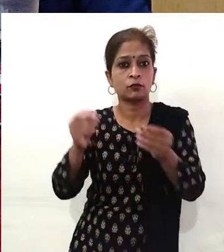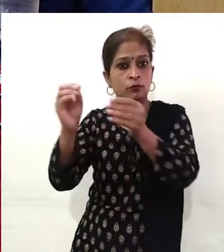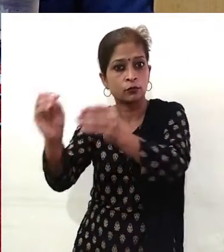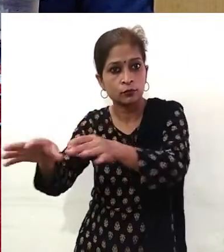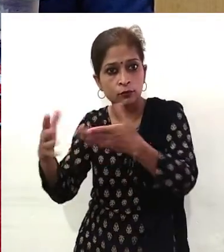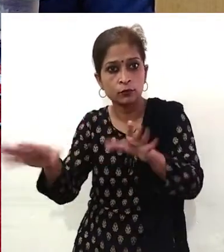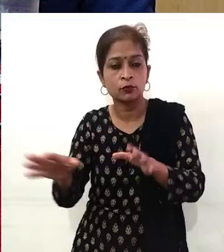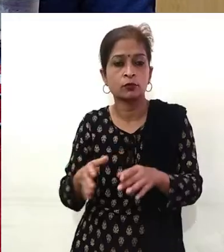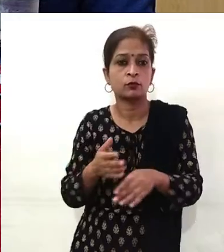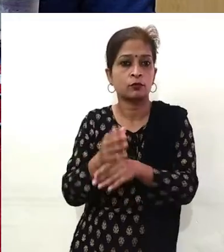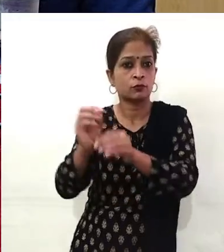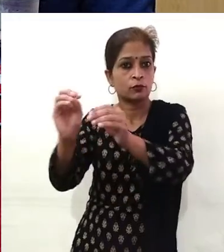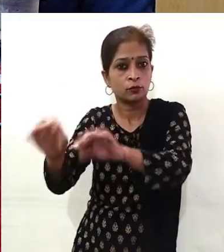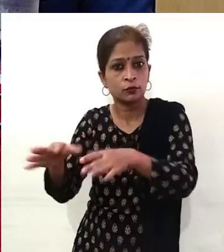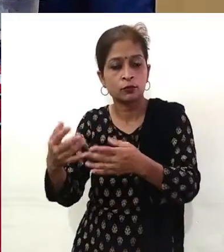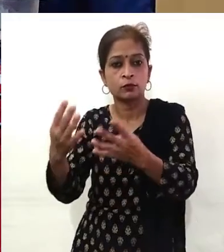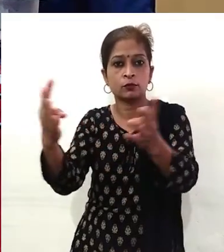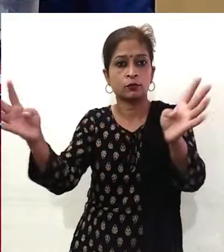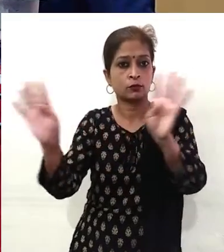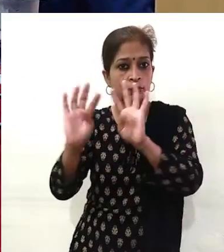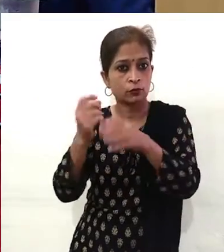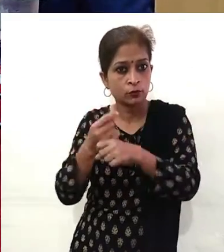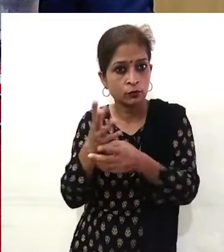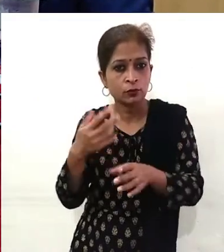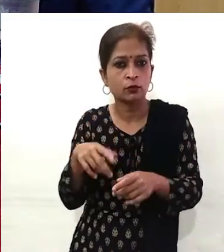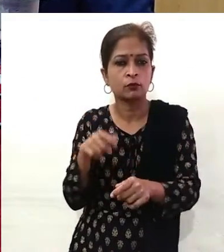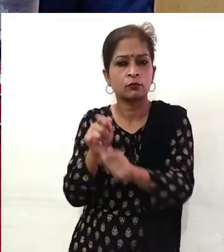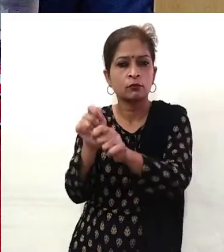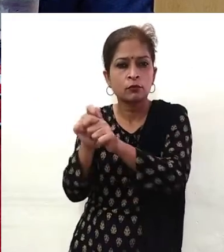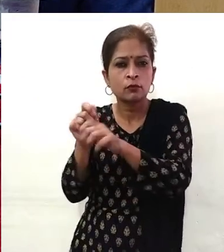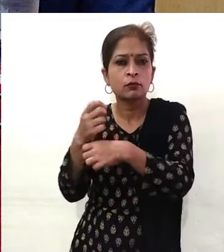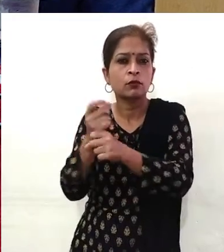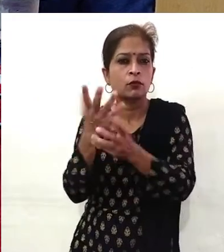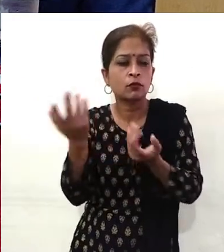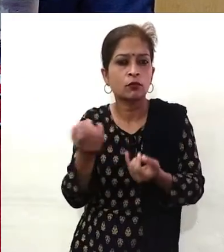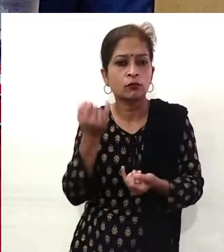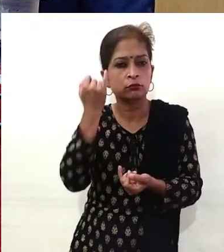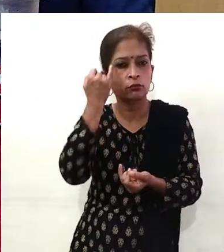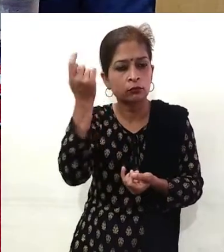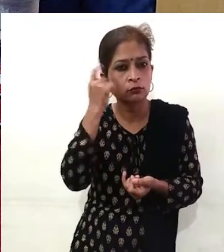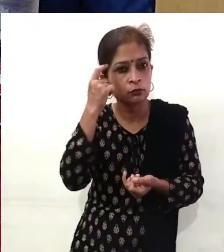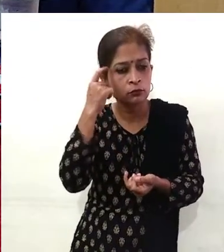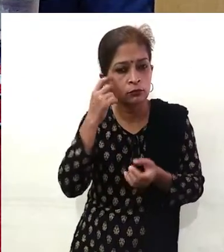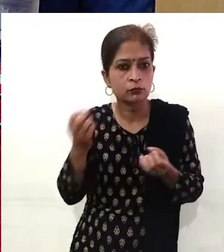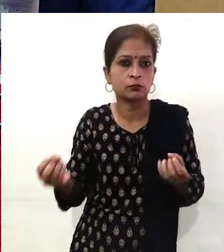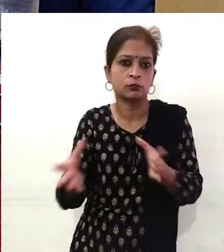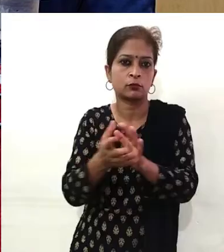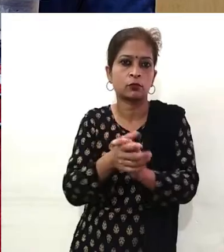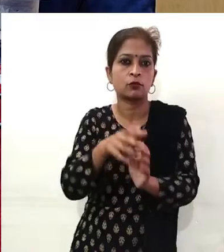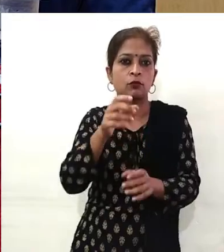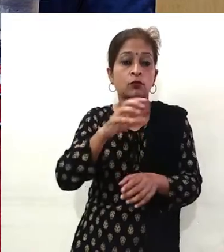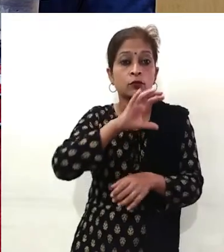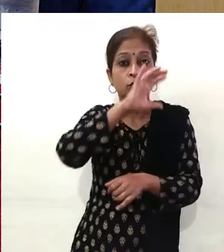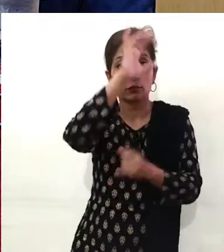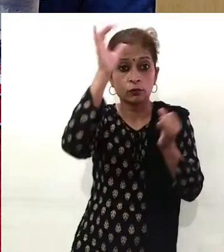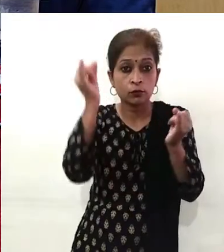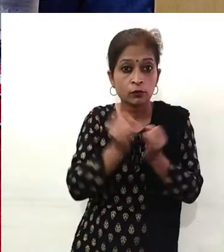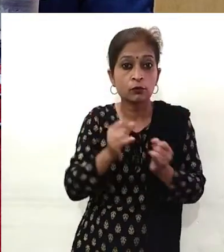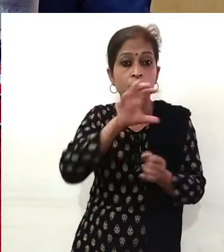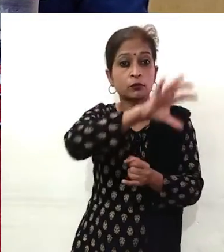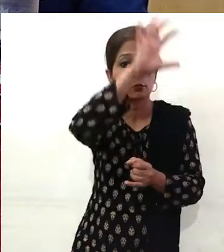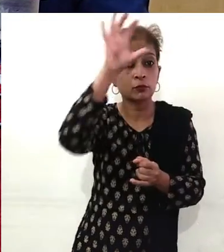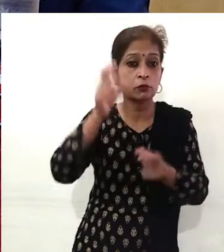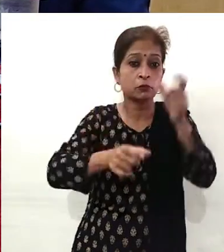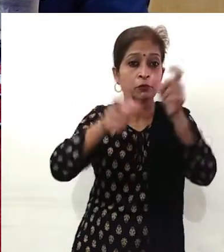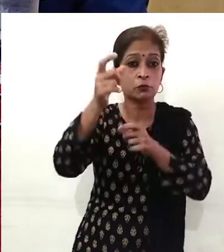हुई कि भगवान का रूप बनाना है। किस रूप में बनेंगे? देश भर के बड़े बड़े काष्ठकार बुलाए गए।